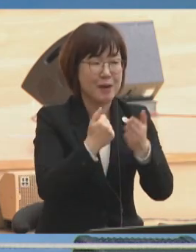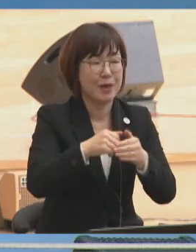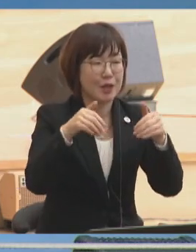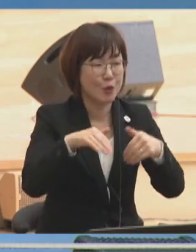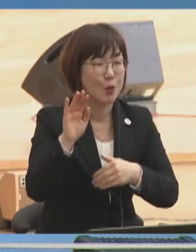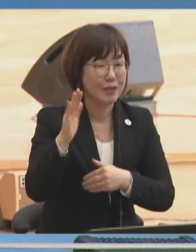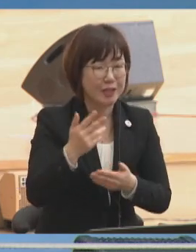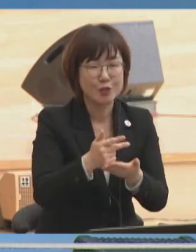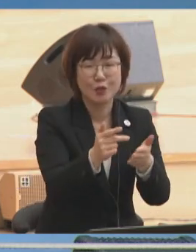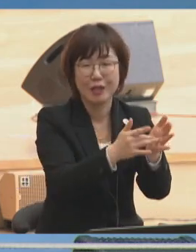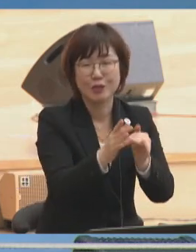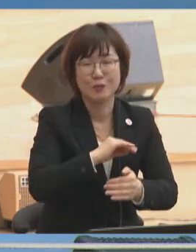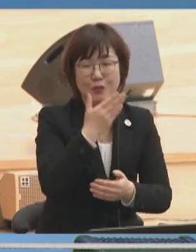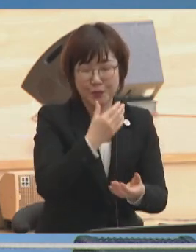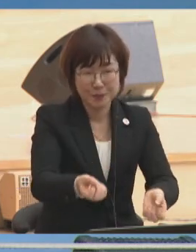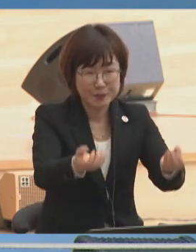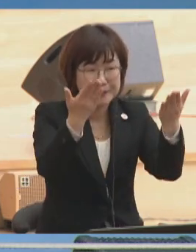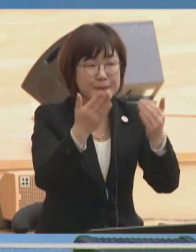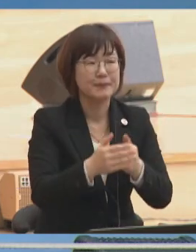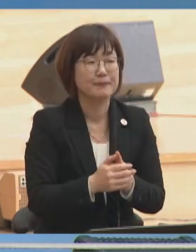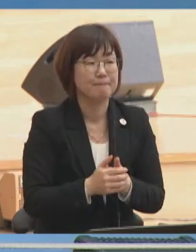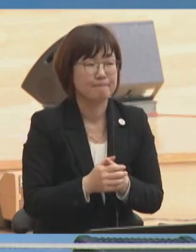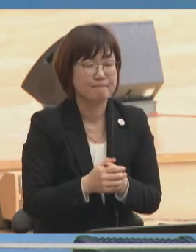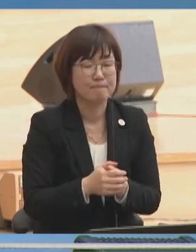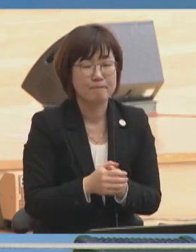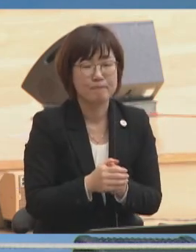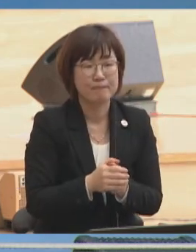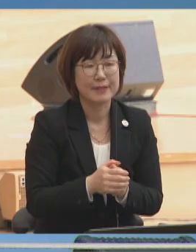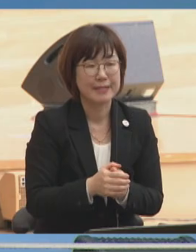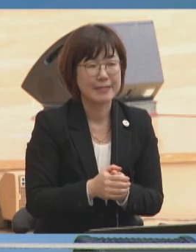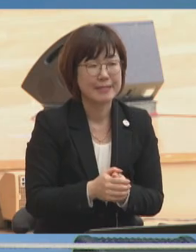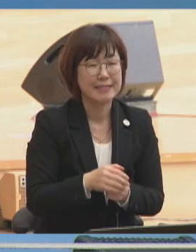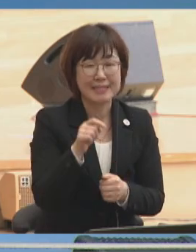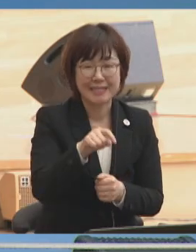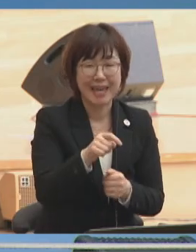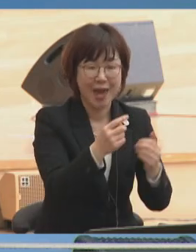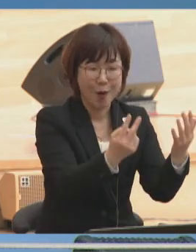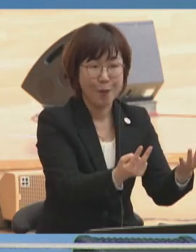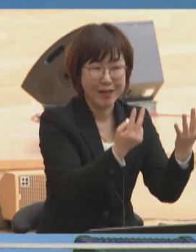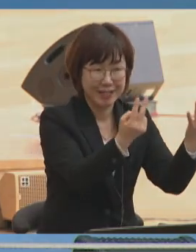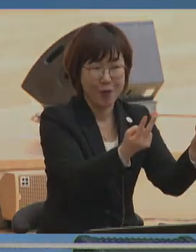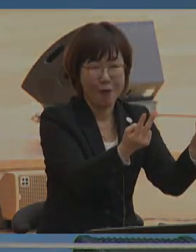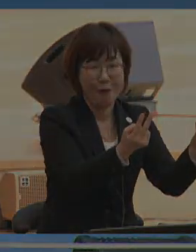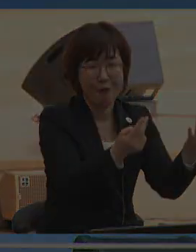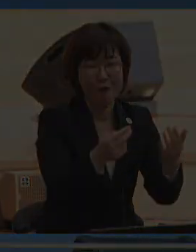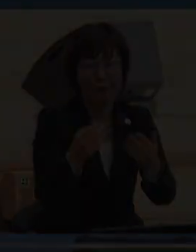이름으로 축원합니다. 아멘. 축원합니다. 아멘. 이게 오병이어예요.